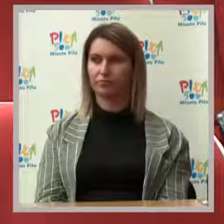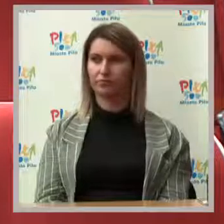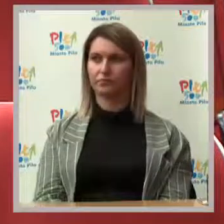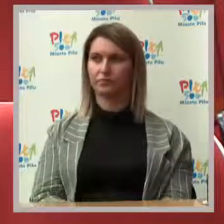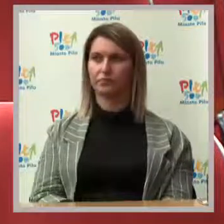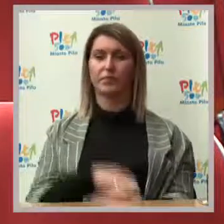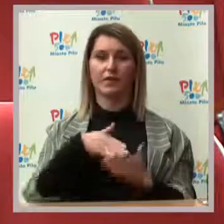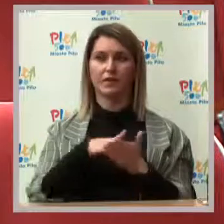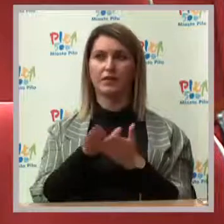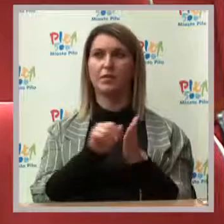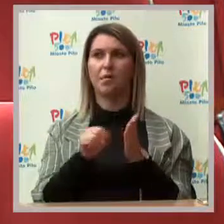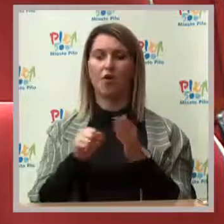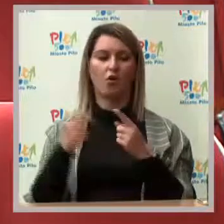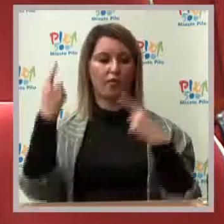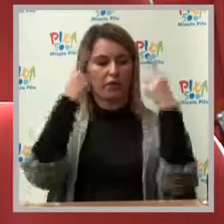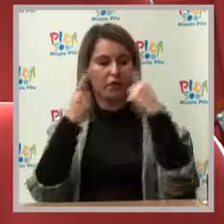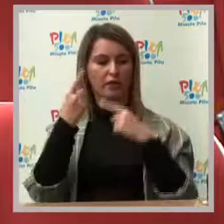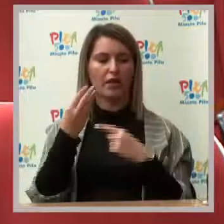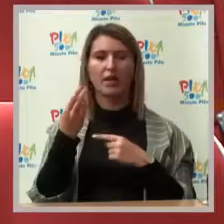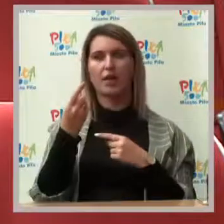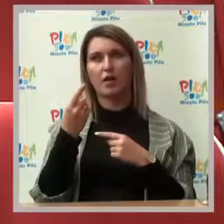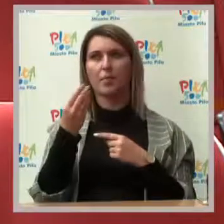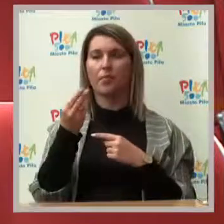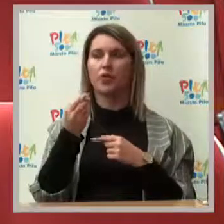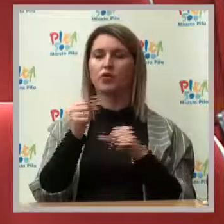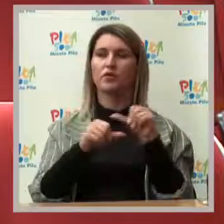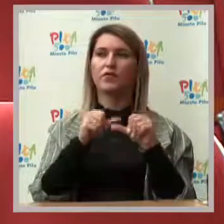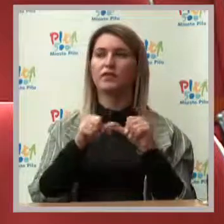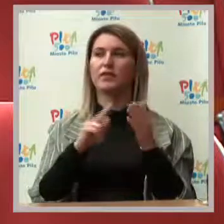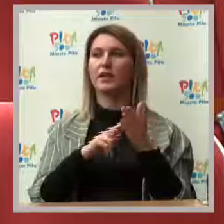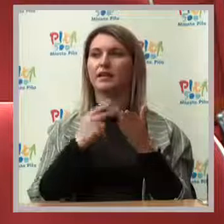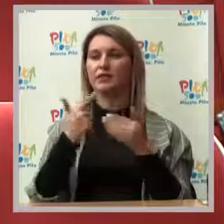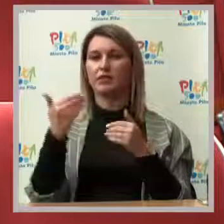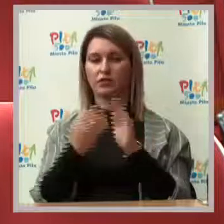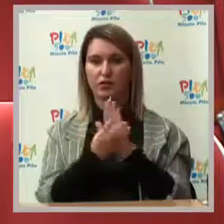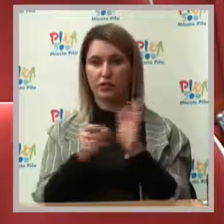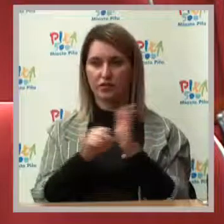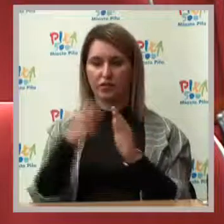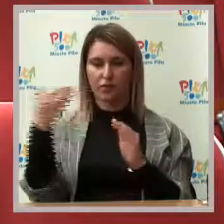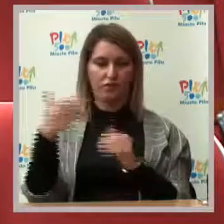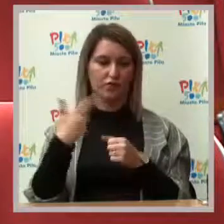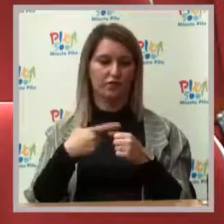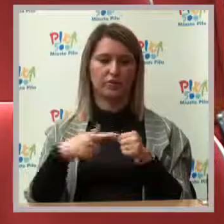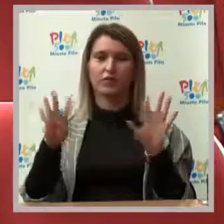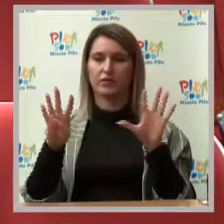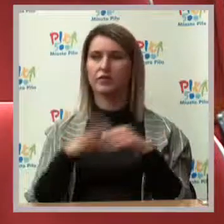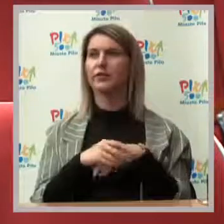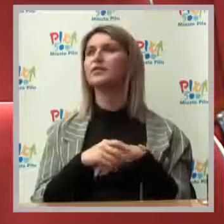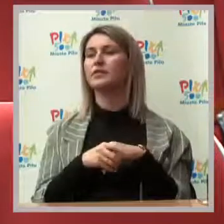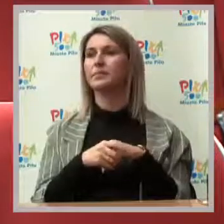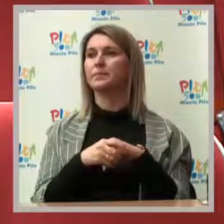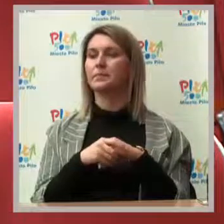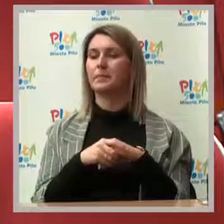zaczniemy od wieloletniej prognozy finansowej i w tym przypadku chcielibyśmy przedstawić państwu informacje w zakresie wartości